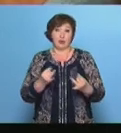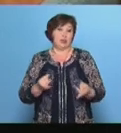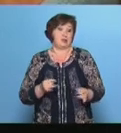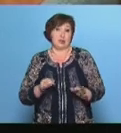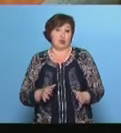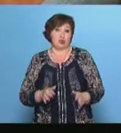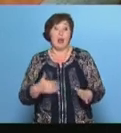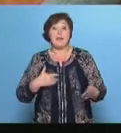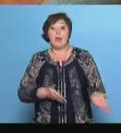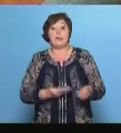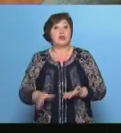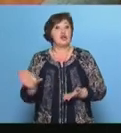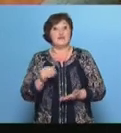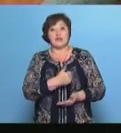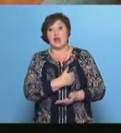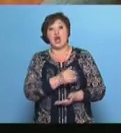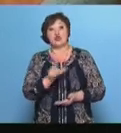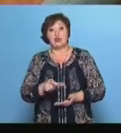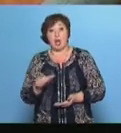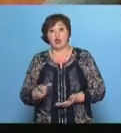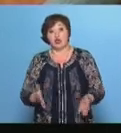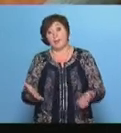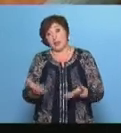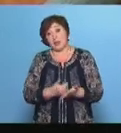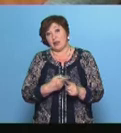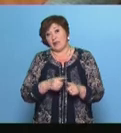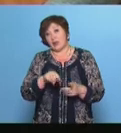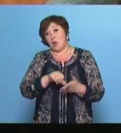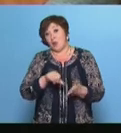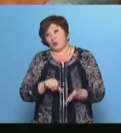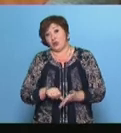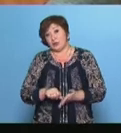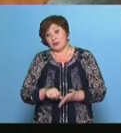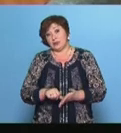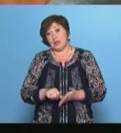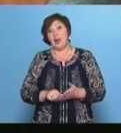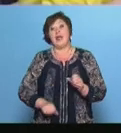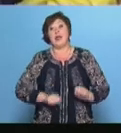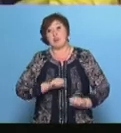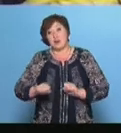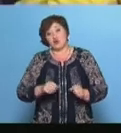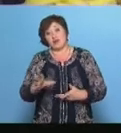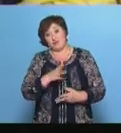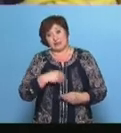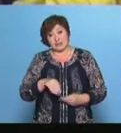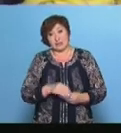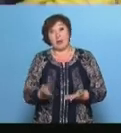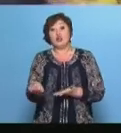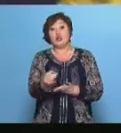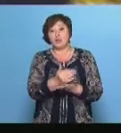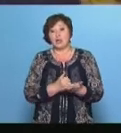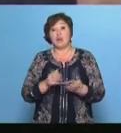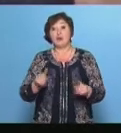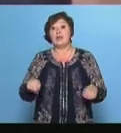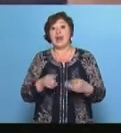Мы приглашаем всех желающих принять в этом участие и побежать вместе с нами. Собранные деньги пойдут на